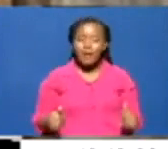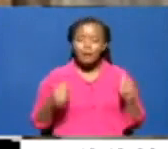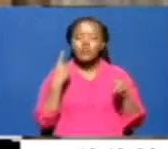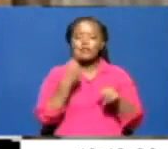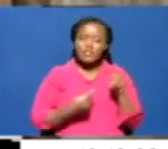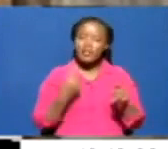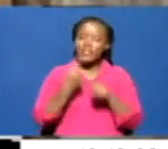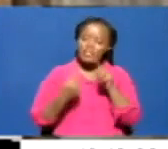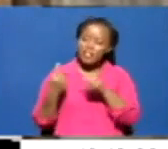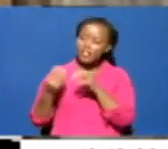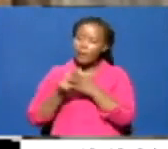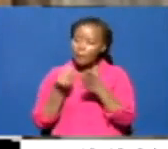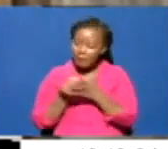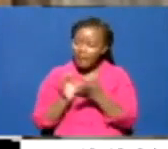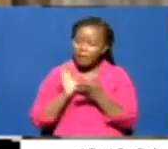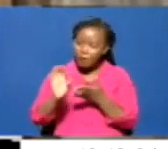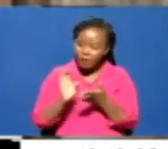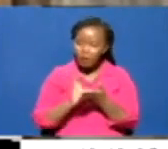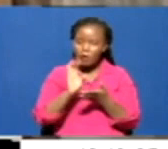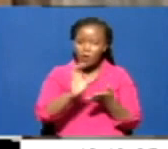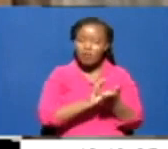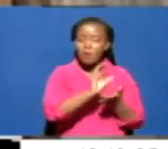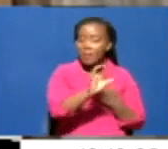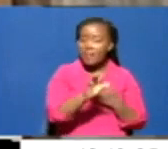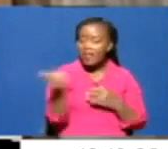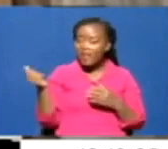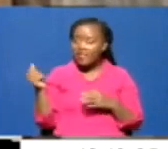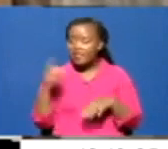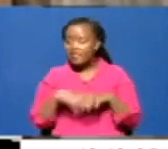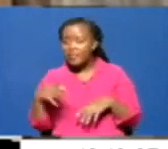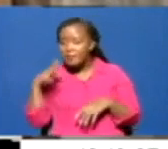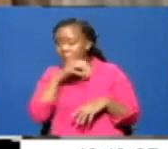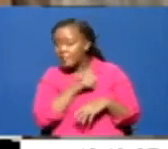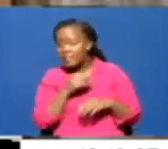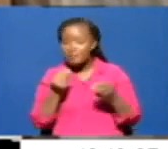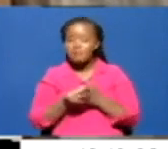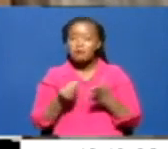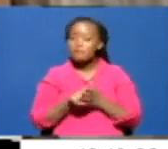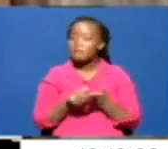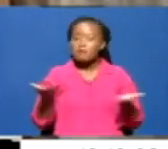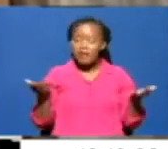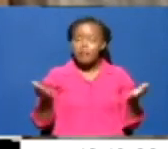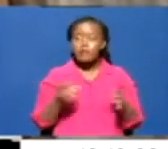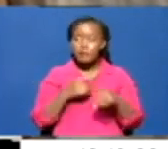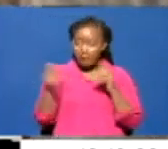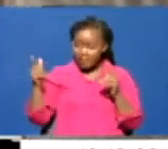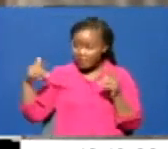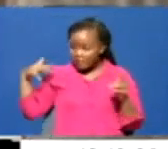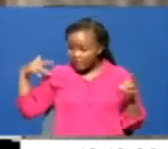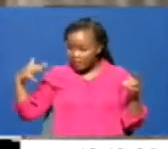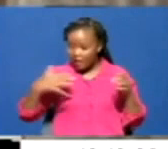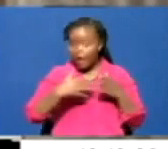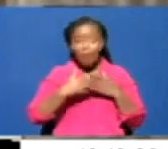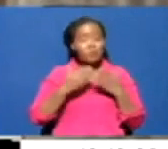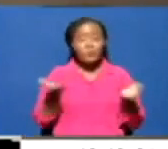pesa, ama siku wakati mwingine hautengewi pesa, mwaka mwingine unatengewa pesa, lakini mpaka saa hizi